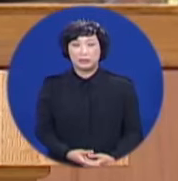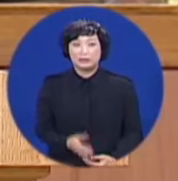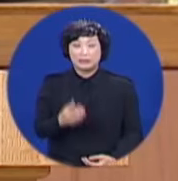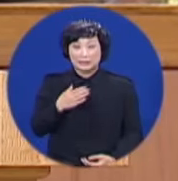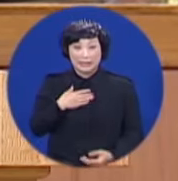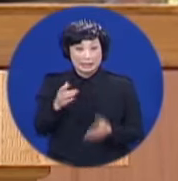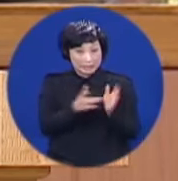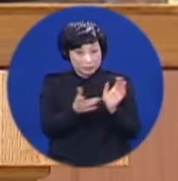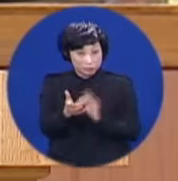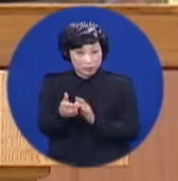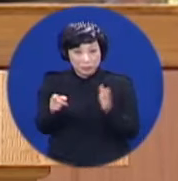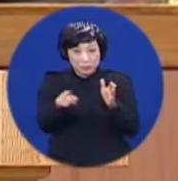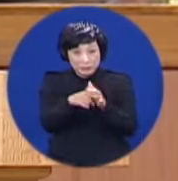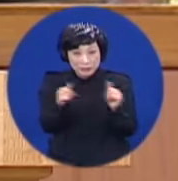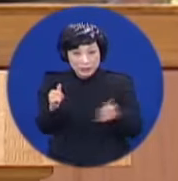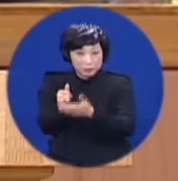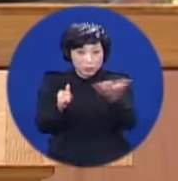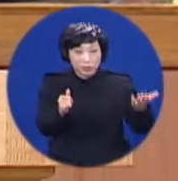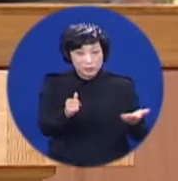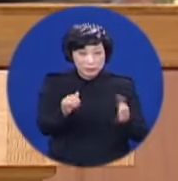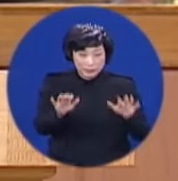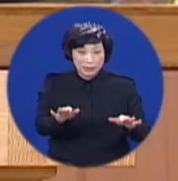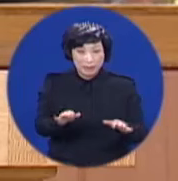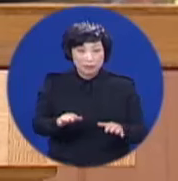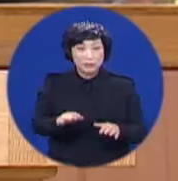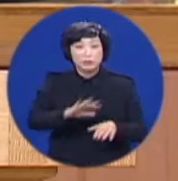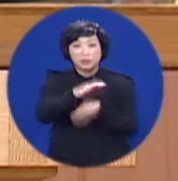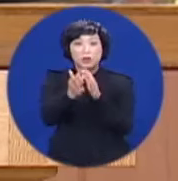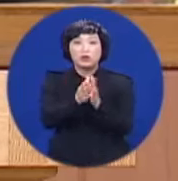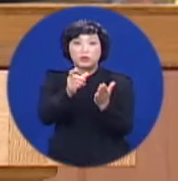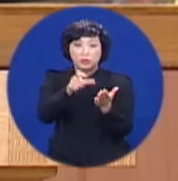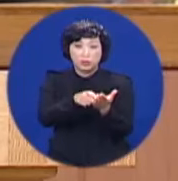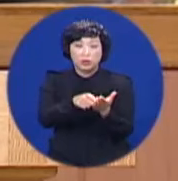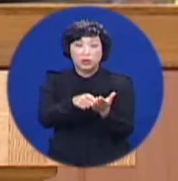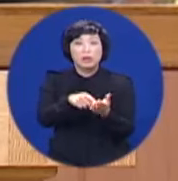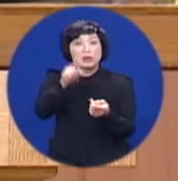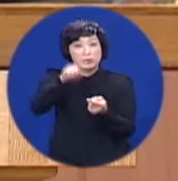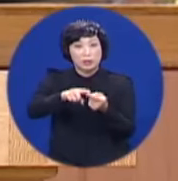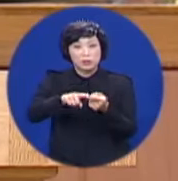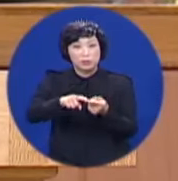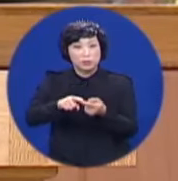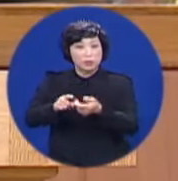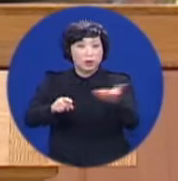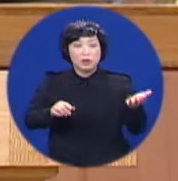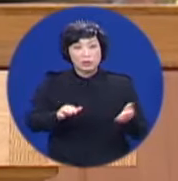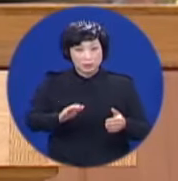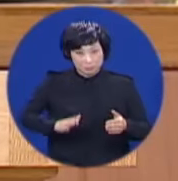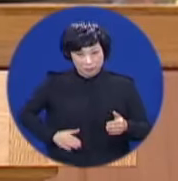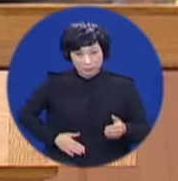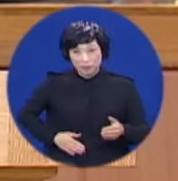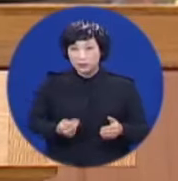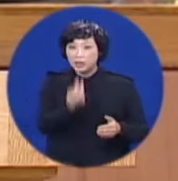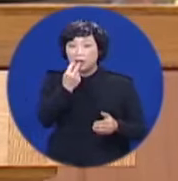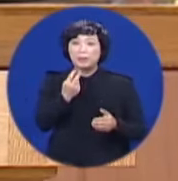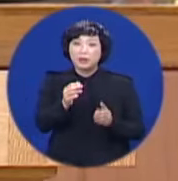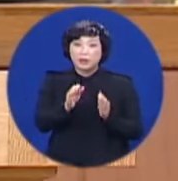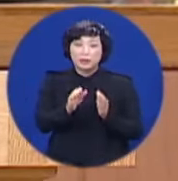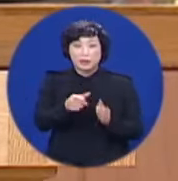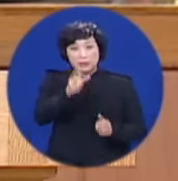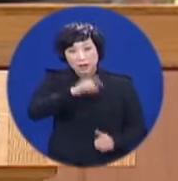나를 믿는 자는 저는 성경의 이름 같이 그 배에서 생수의